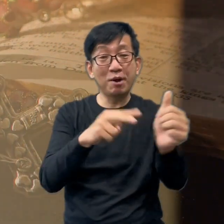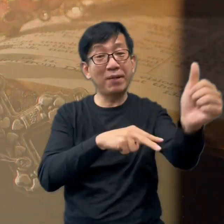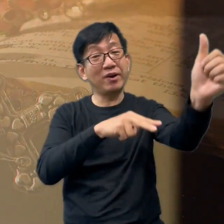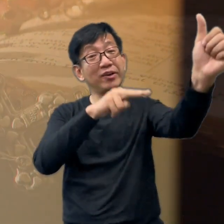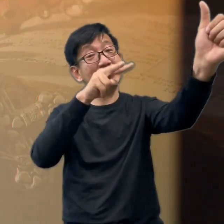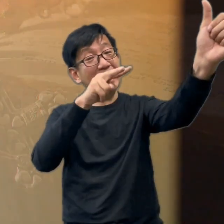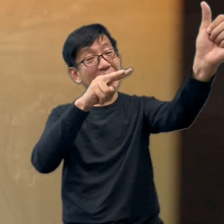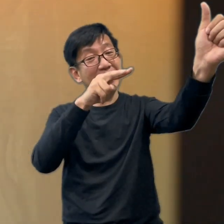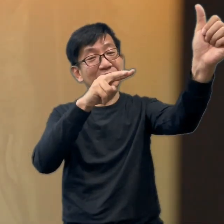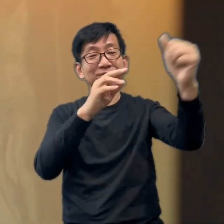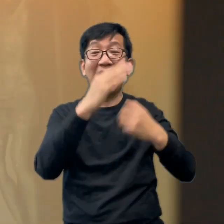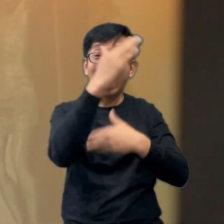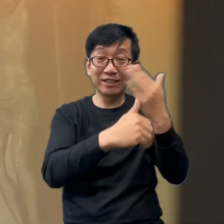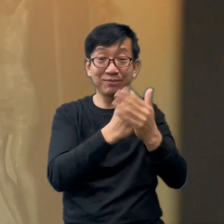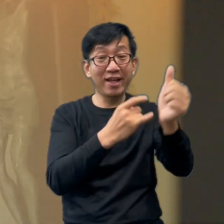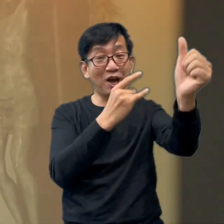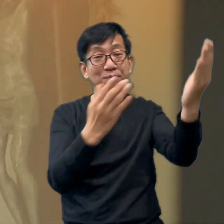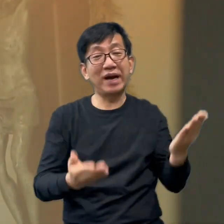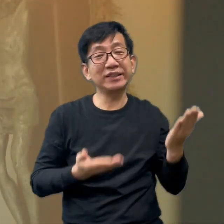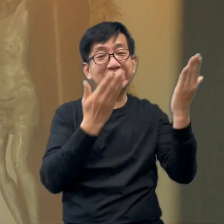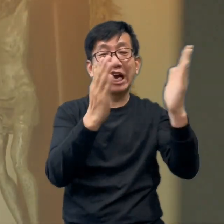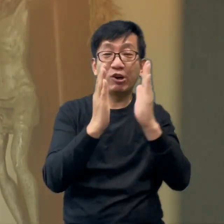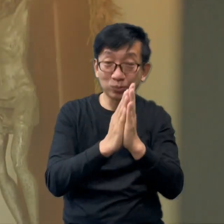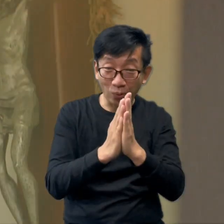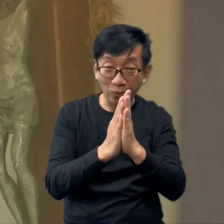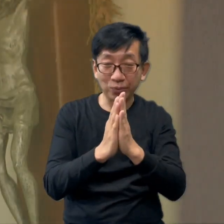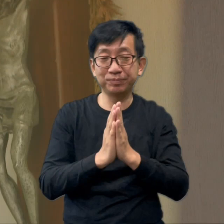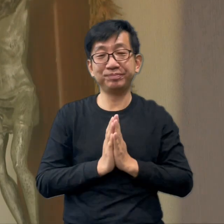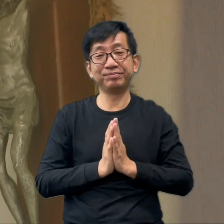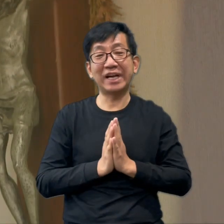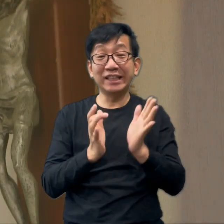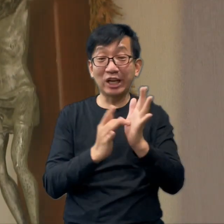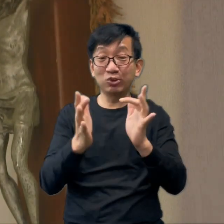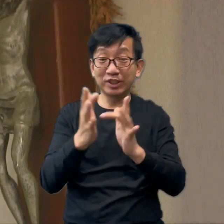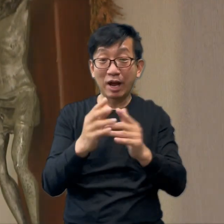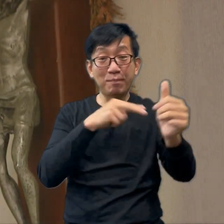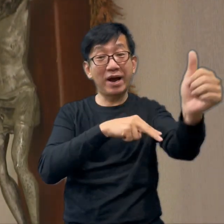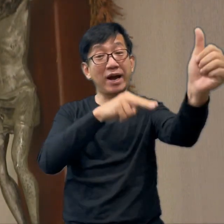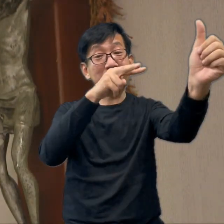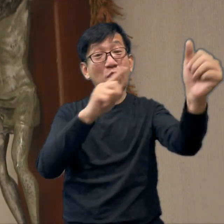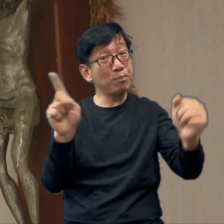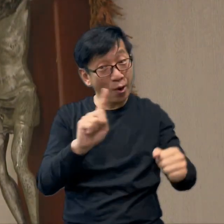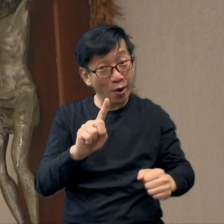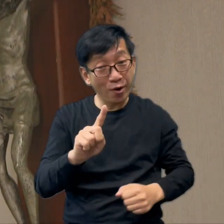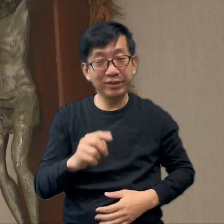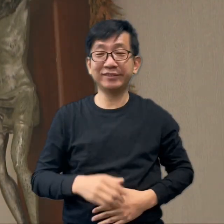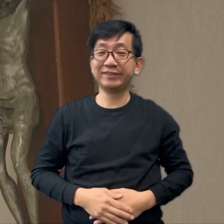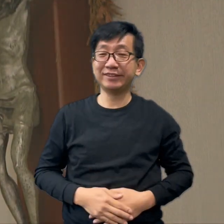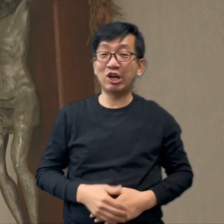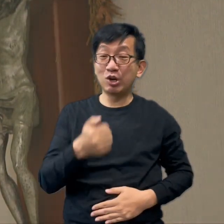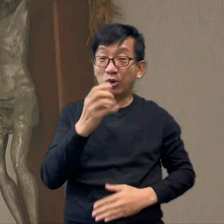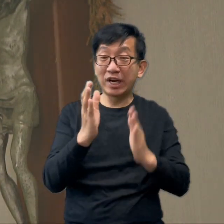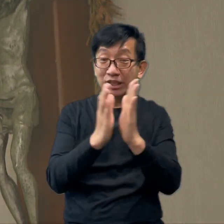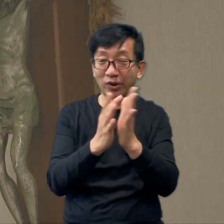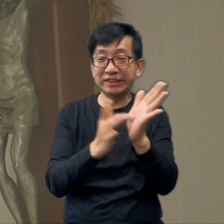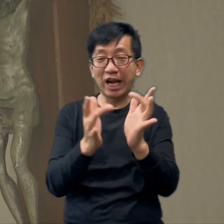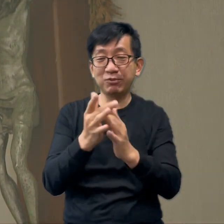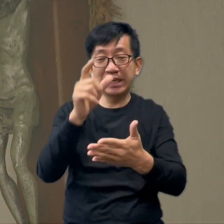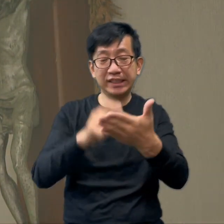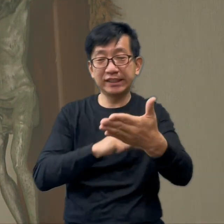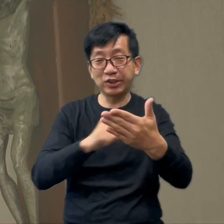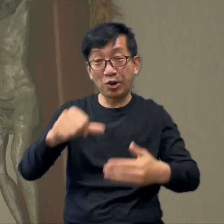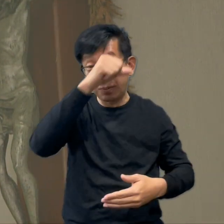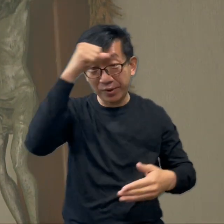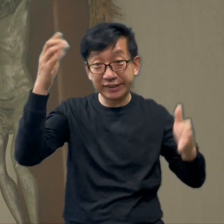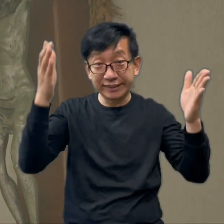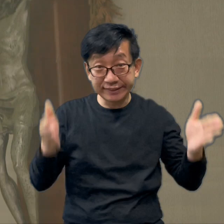함께 예수님을 바라보며 하느님께 바치는 기도입니다. 예수님을 바라본다는 것은 묵주기도가